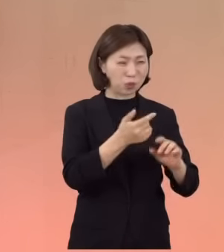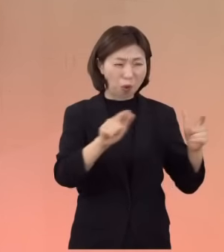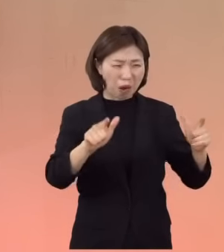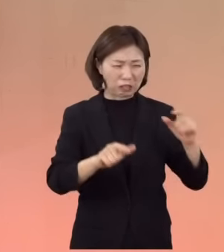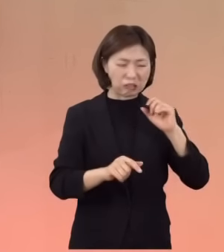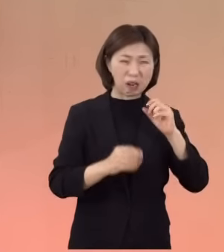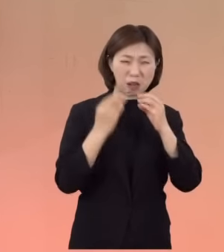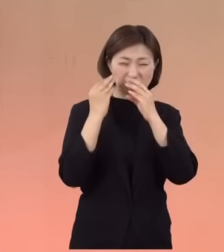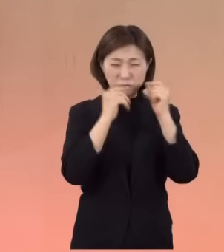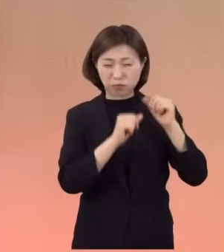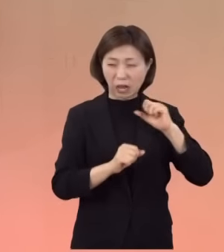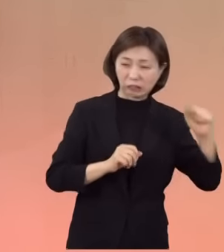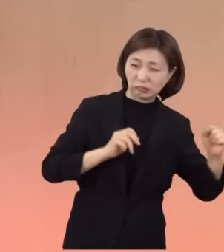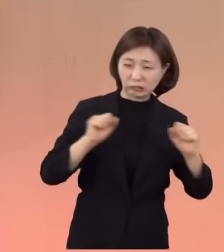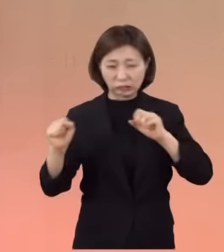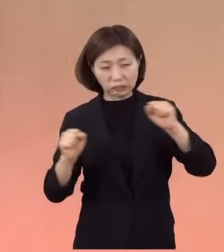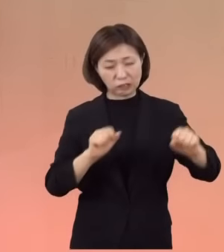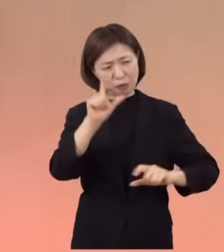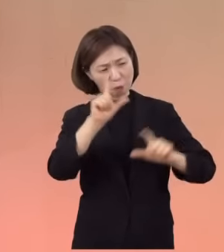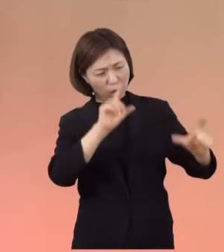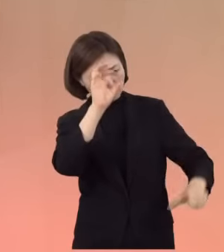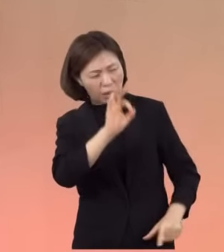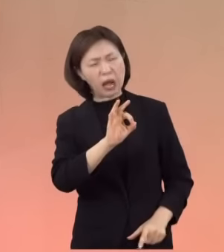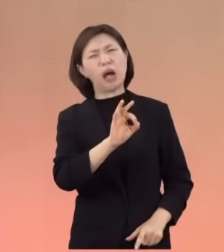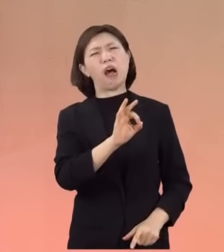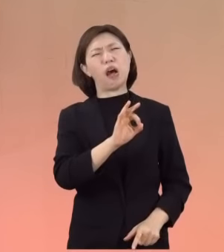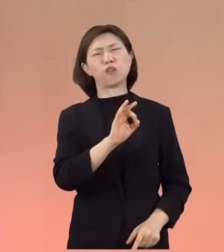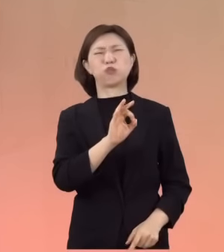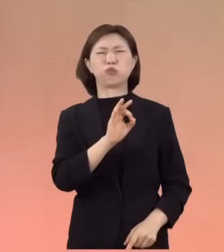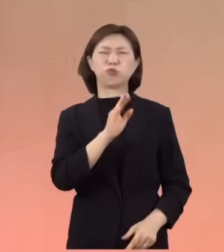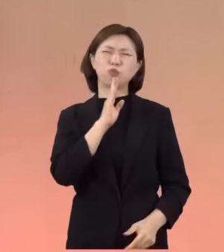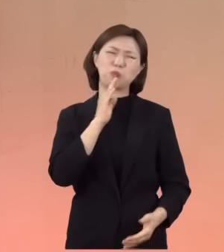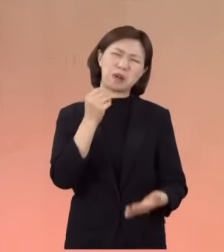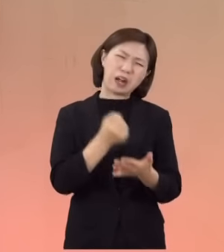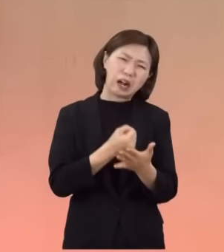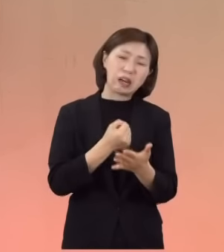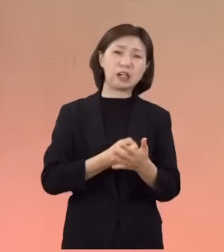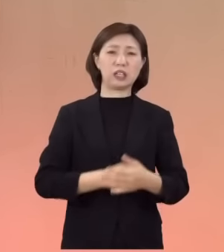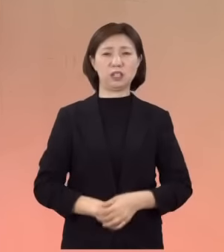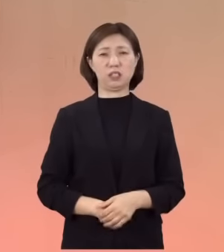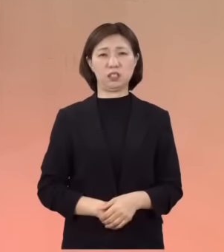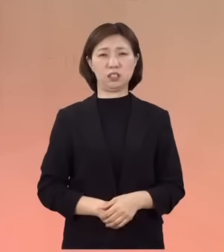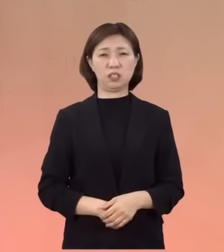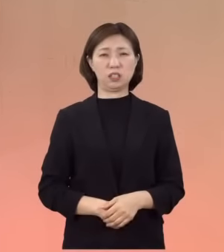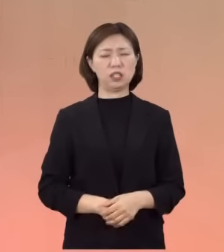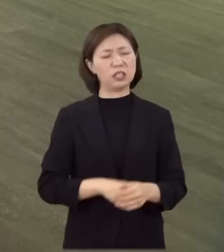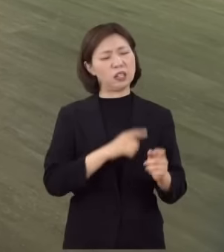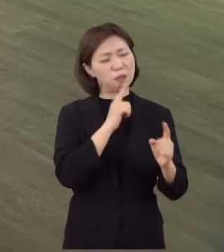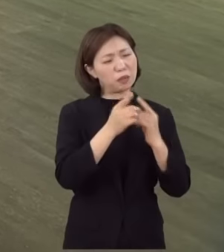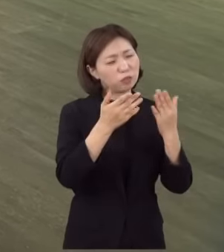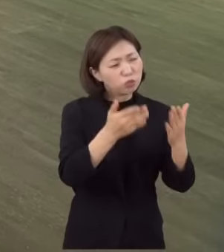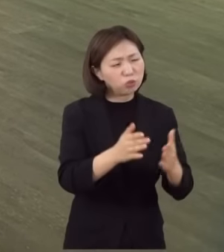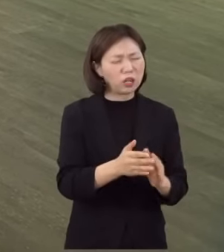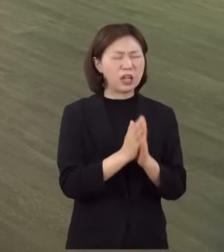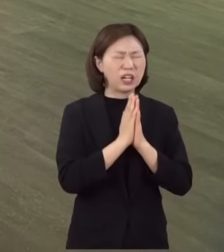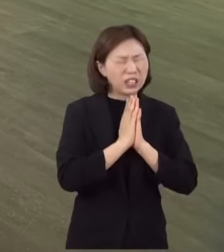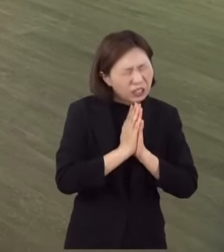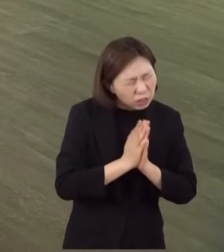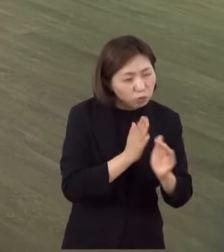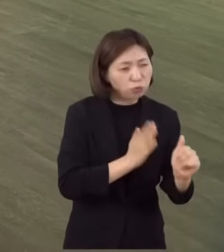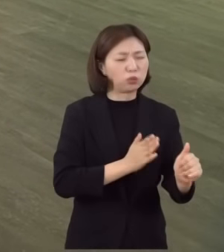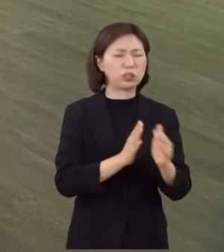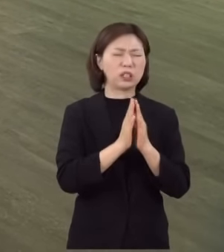보거나들은 적이 있습니다 그런 모습을 볼 때 너무나 안타까워서 제가 기도해야